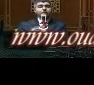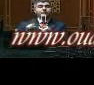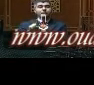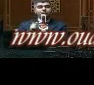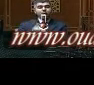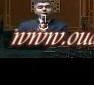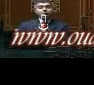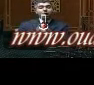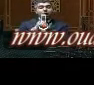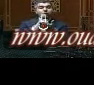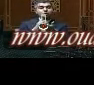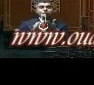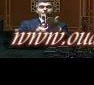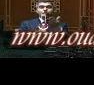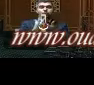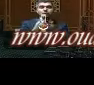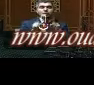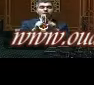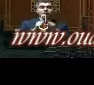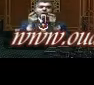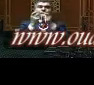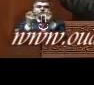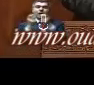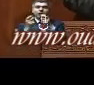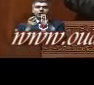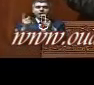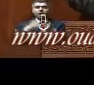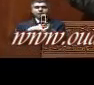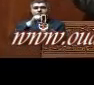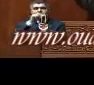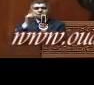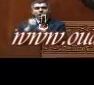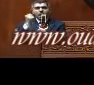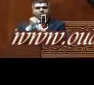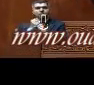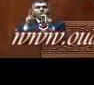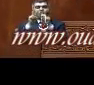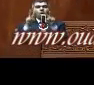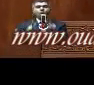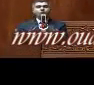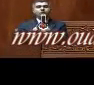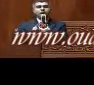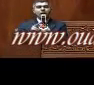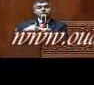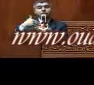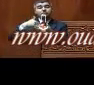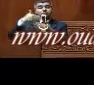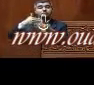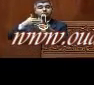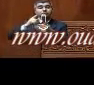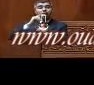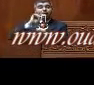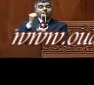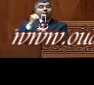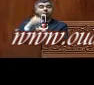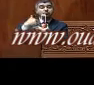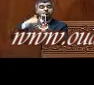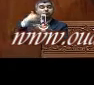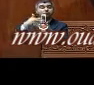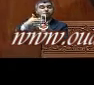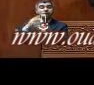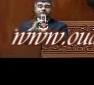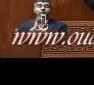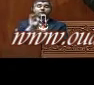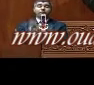المقاولة حديثة النشأة على تشغيل طالب العمل في إطار عقود شغل غير محددة المدة مقابل تحمل الدولة